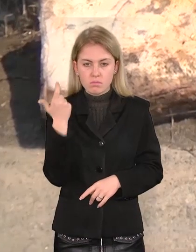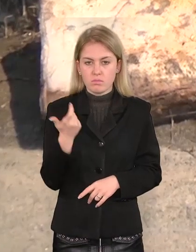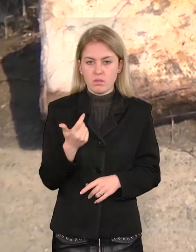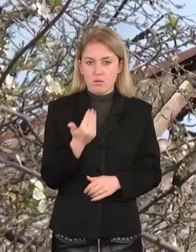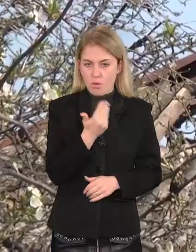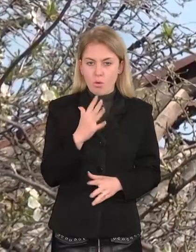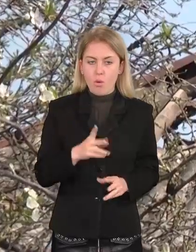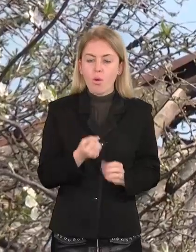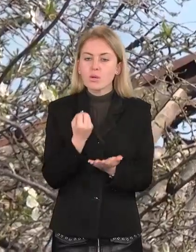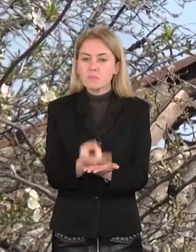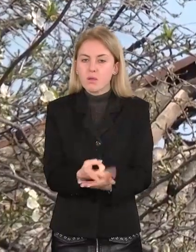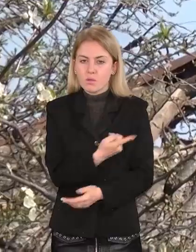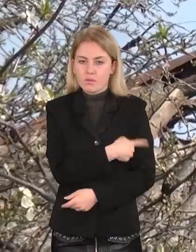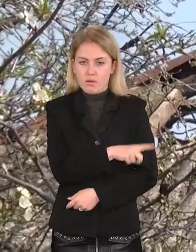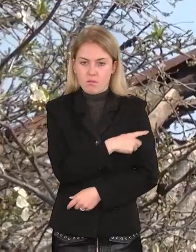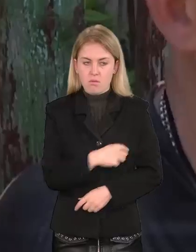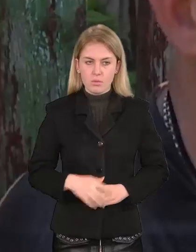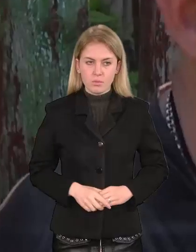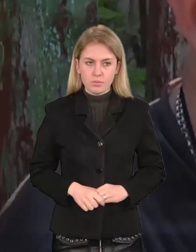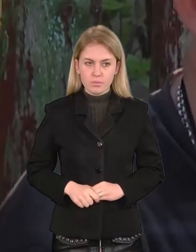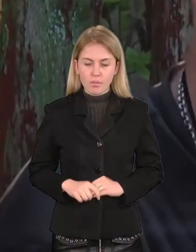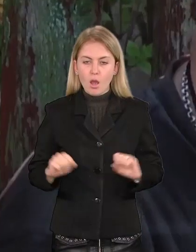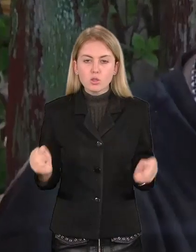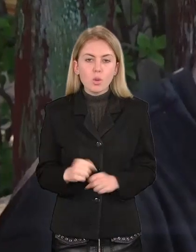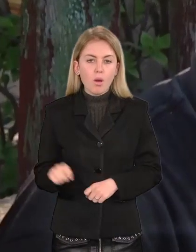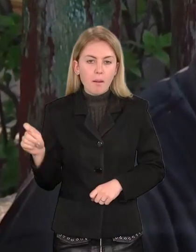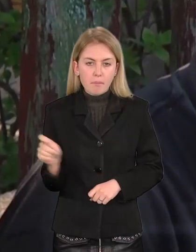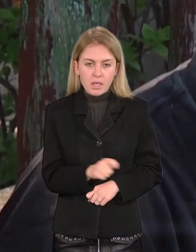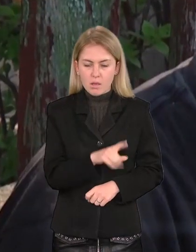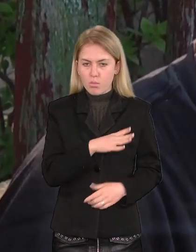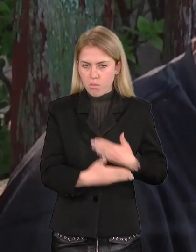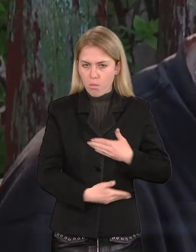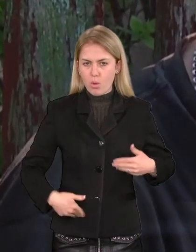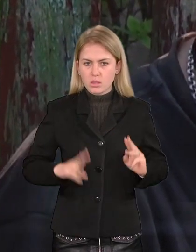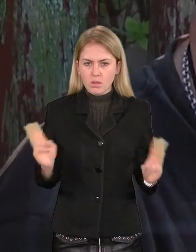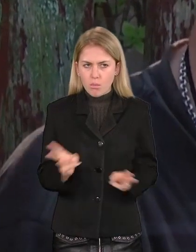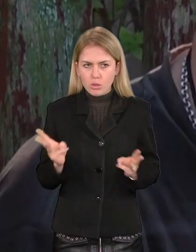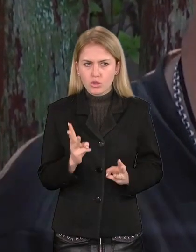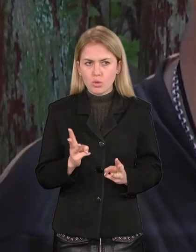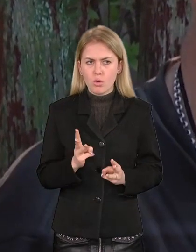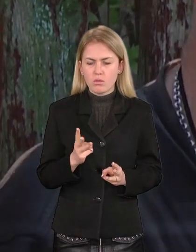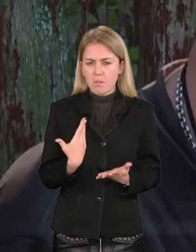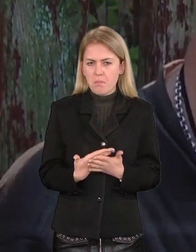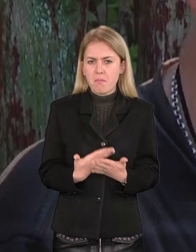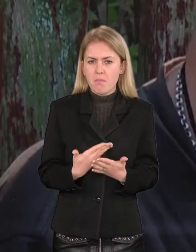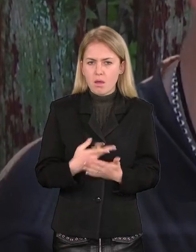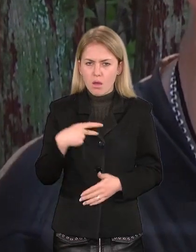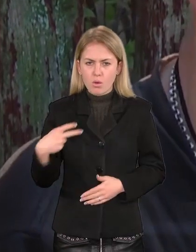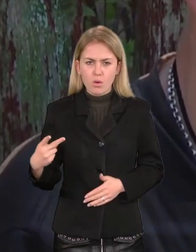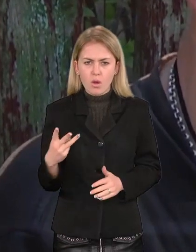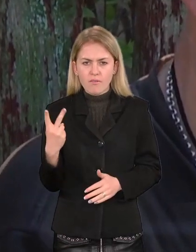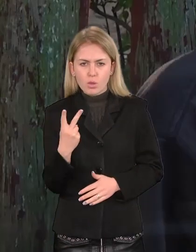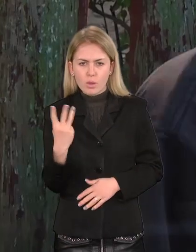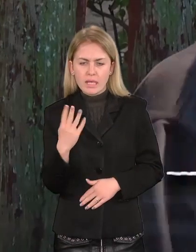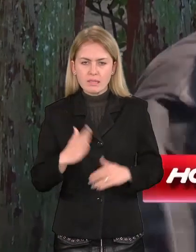Його госпіталізували до лікарні. Скоро приїхала, він був по пояс, обожжений по пояс. У нього приблизно ожоги